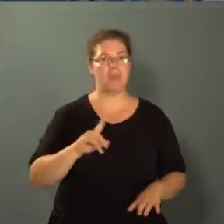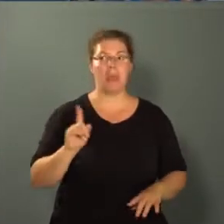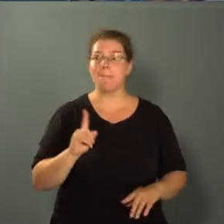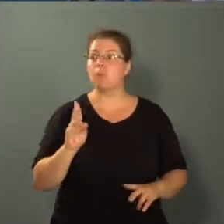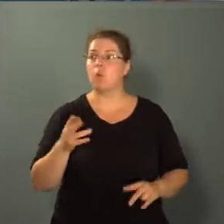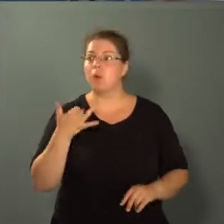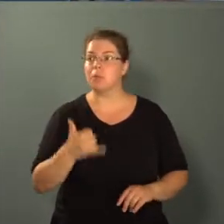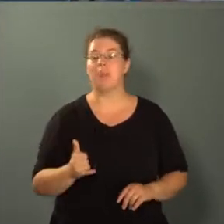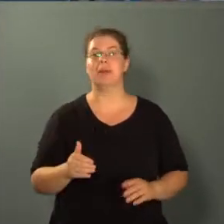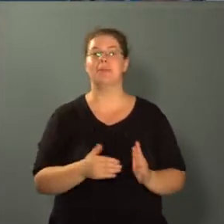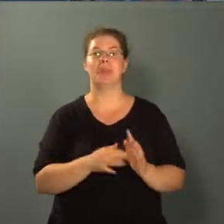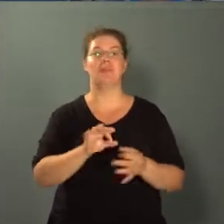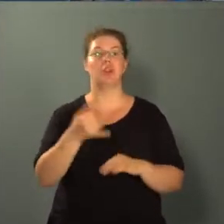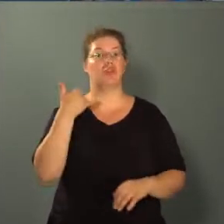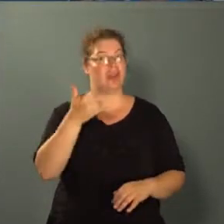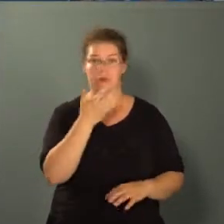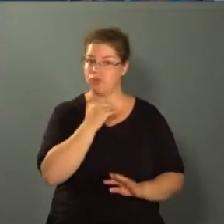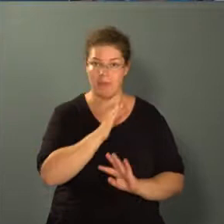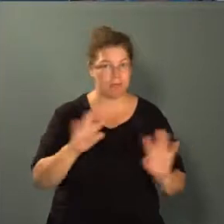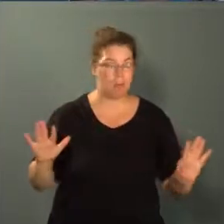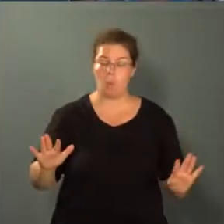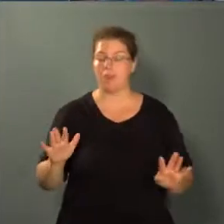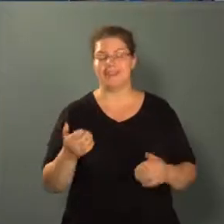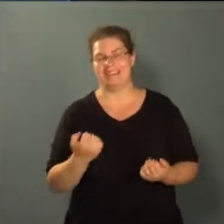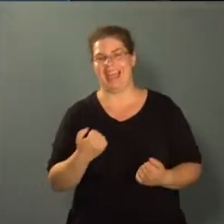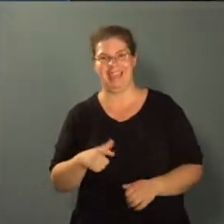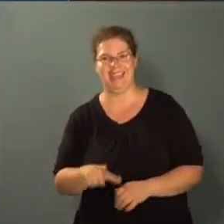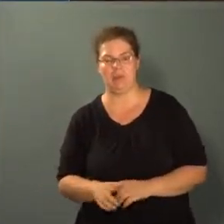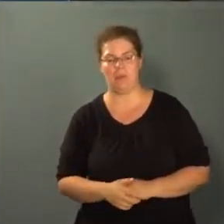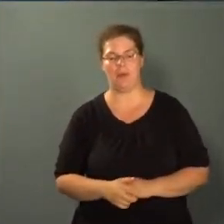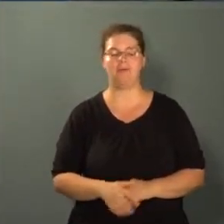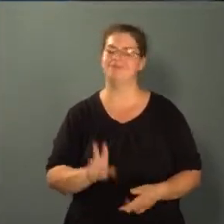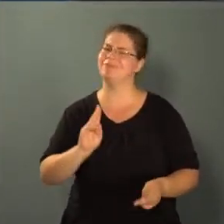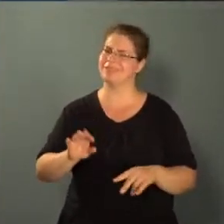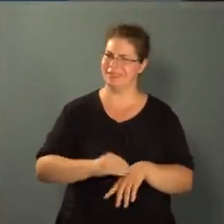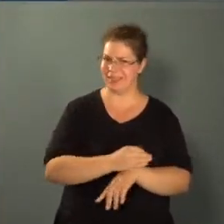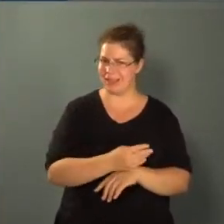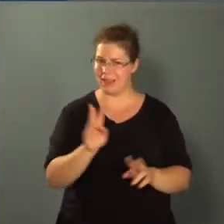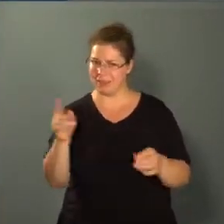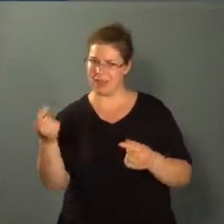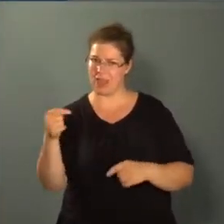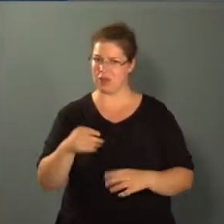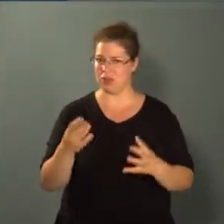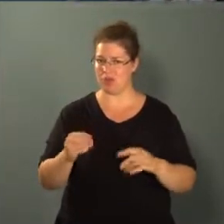hogy mobil, még vonalas telefonunk sem volt, úgyhogy nagyon nehéz volt. Hogy érzed, visszajött ez a sok